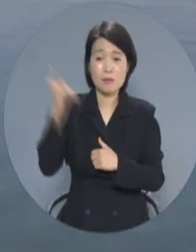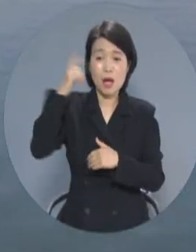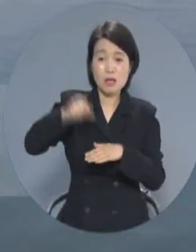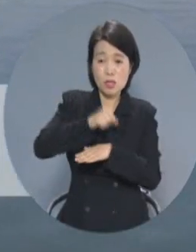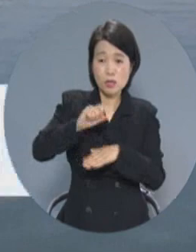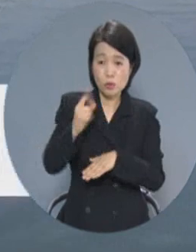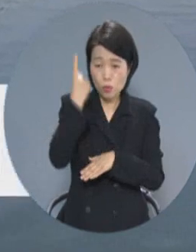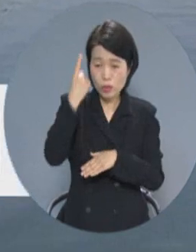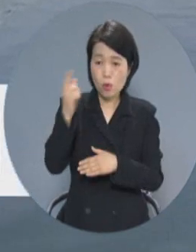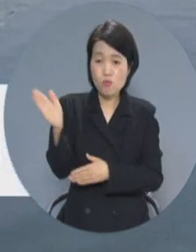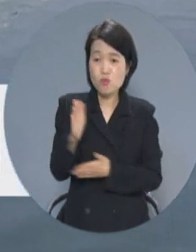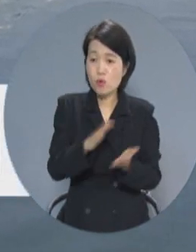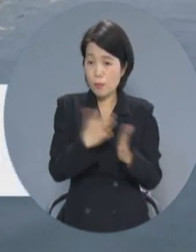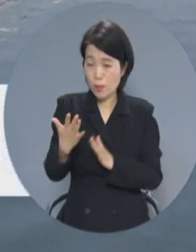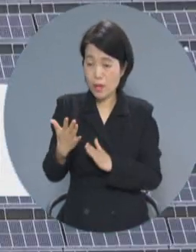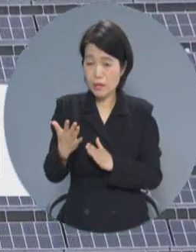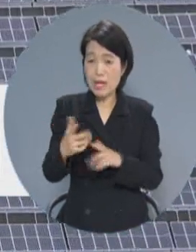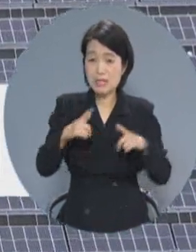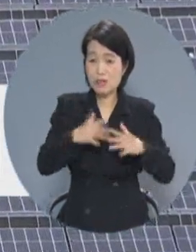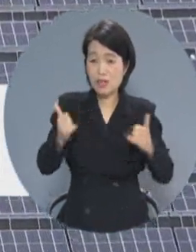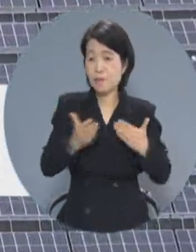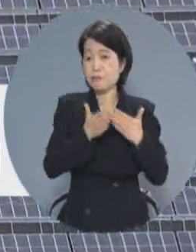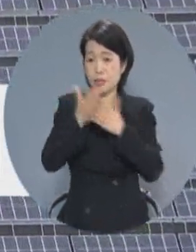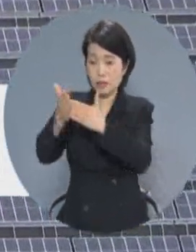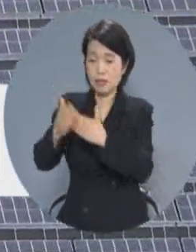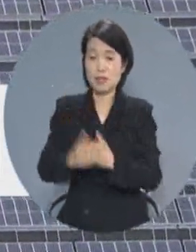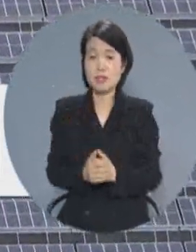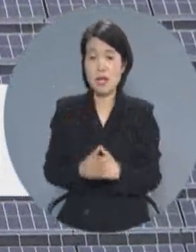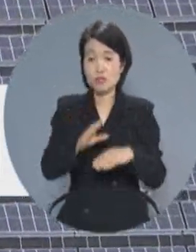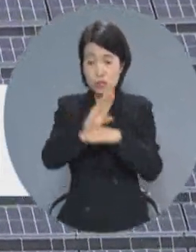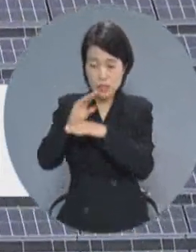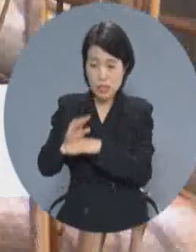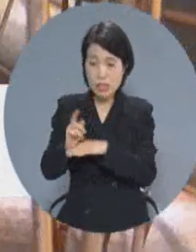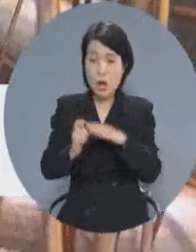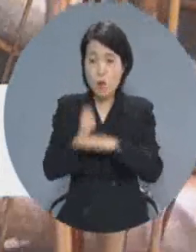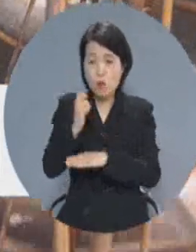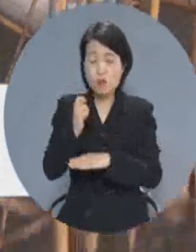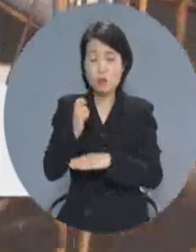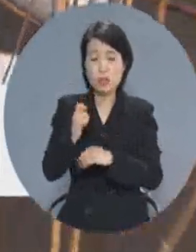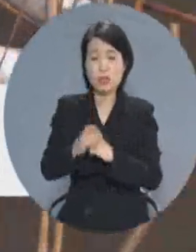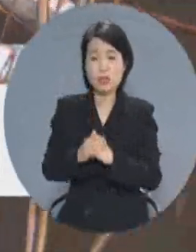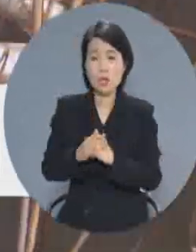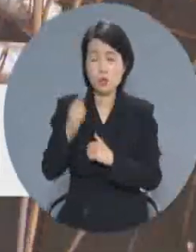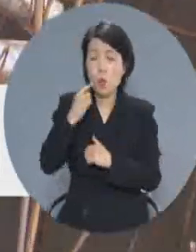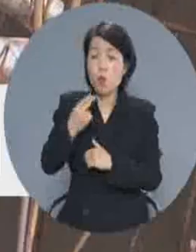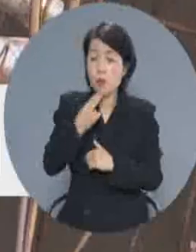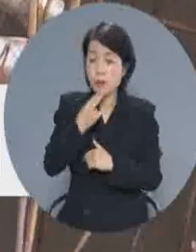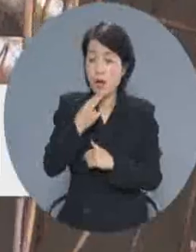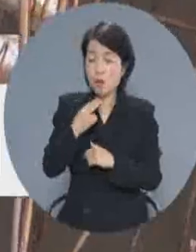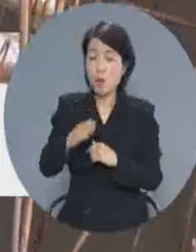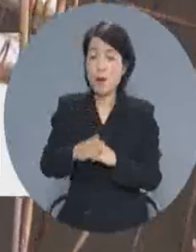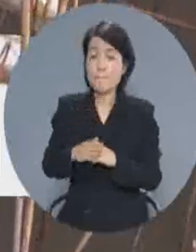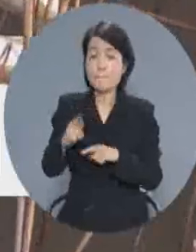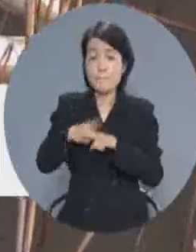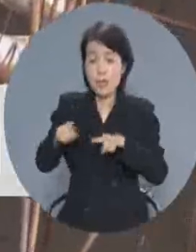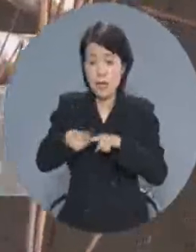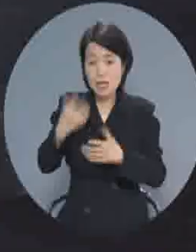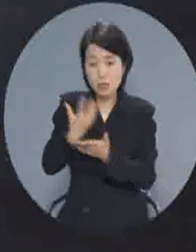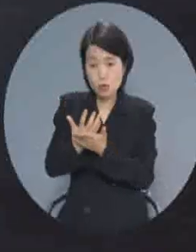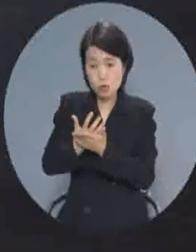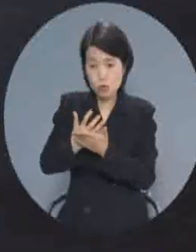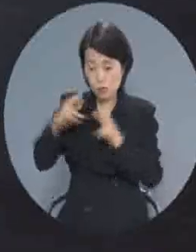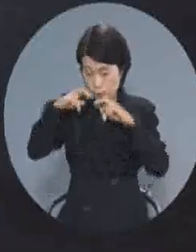인해 물고기가 폐사했다고 주장해온 주민들. 취재진은 고흥군이 유해 성분이 없다고 판정한 검사 항목들을